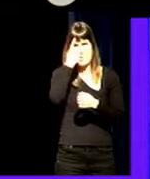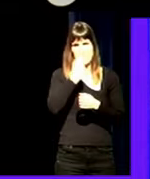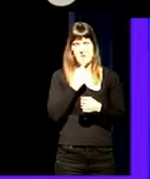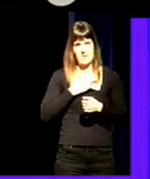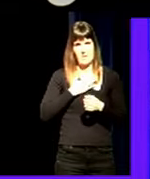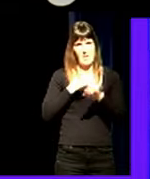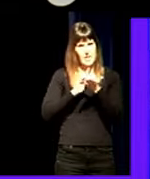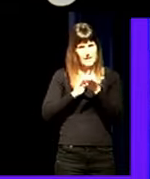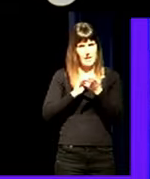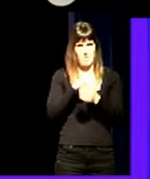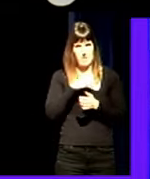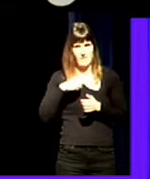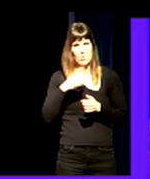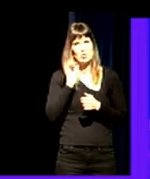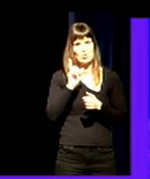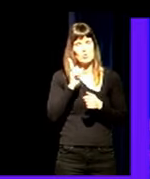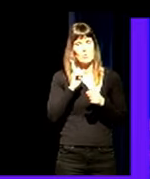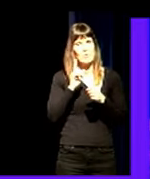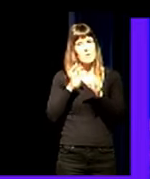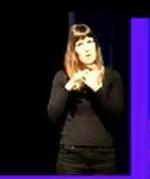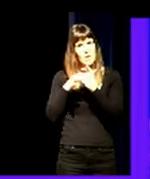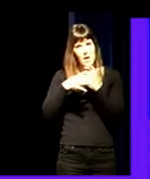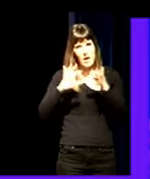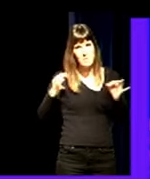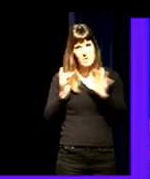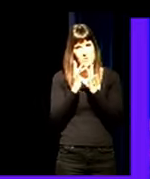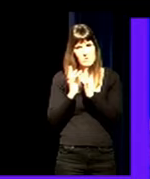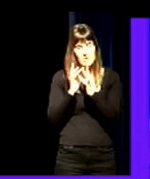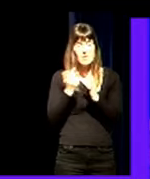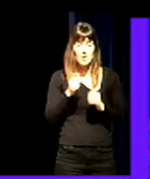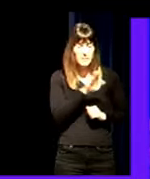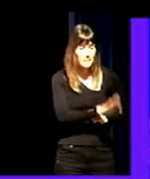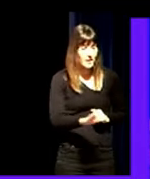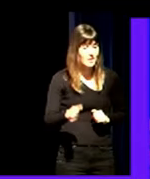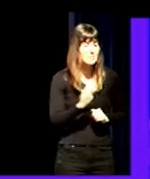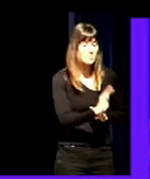lagunak izatea. Ni beti bade egiten dut txikiei, ezta? Azten nahi zentza. Bueno,